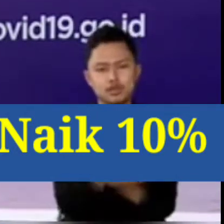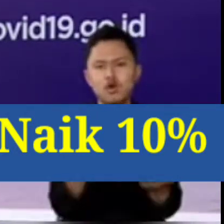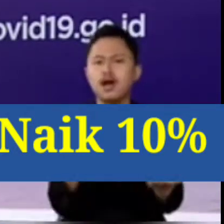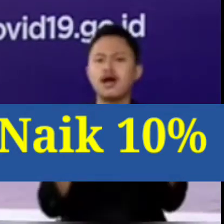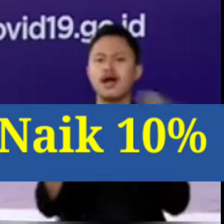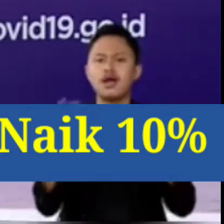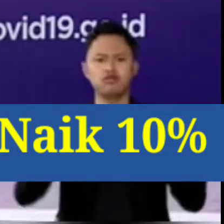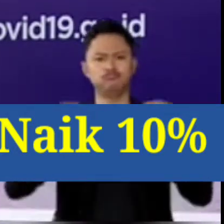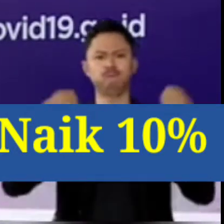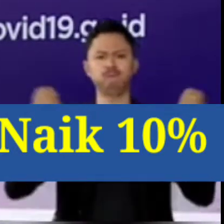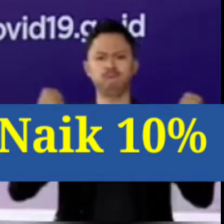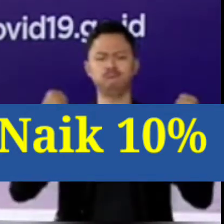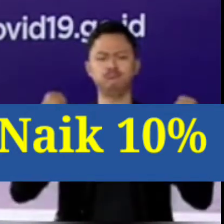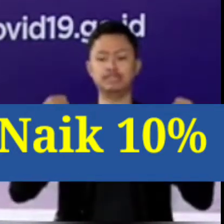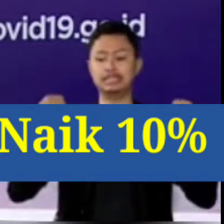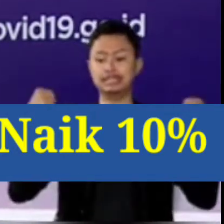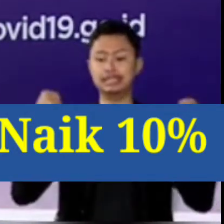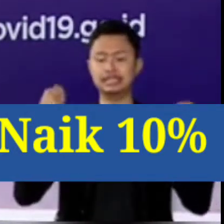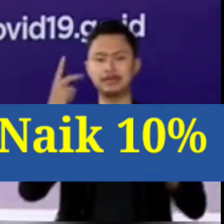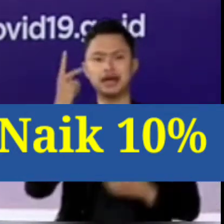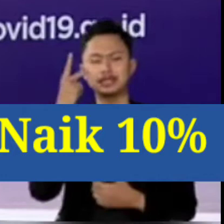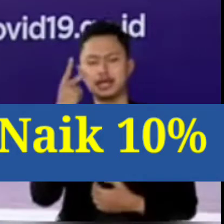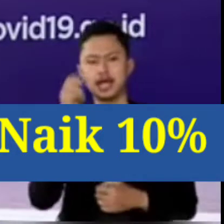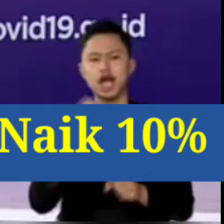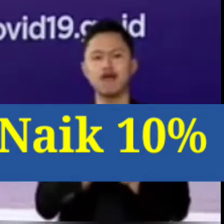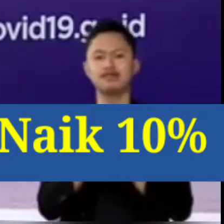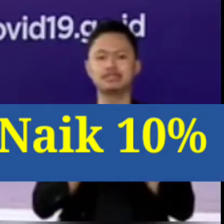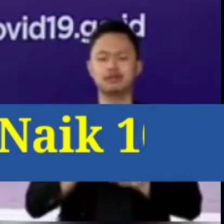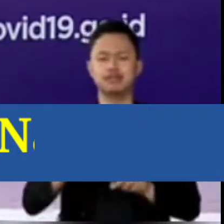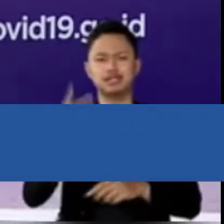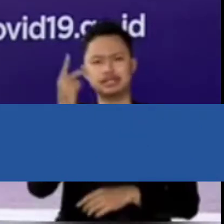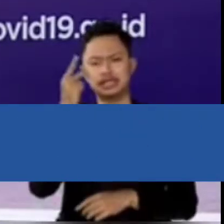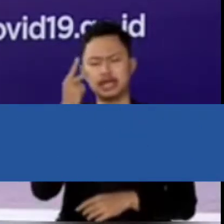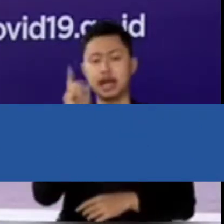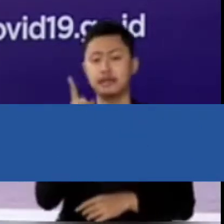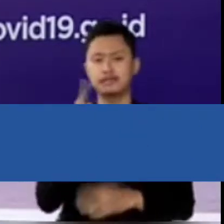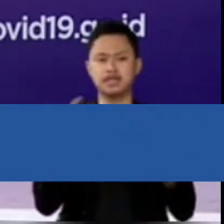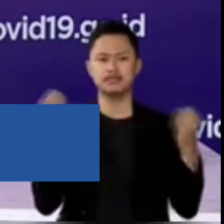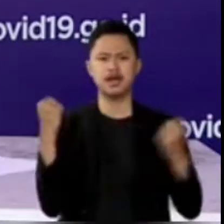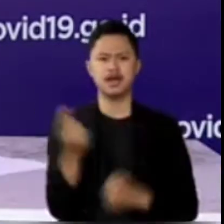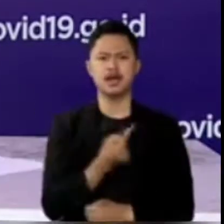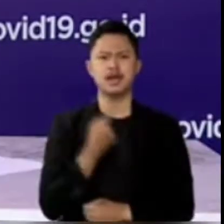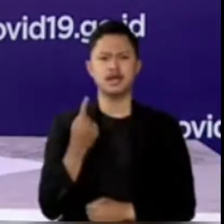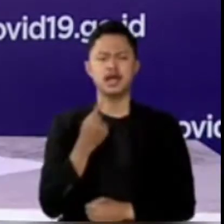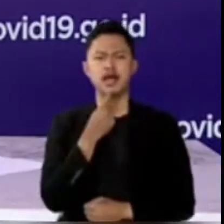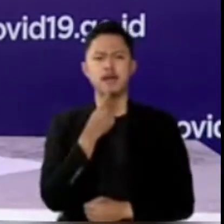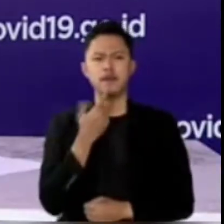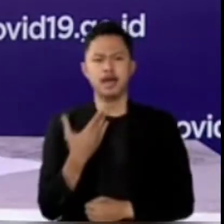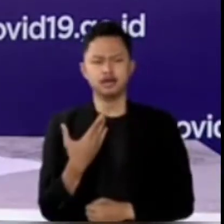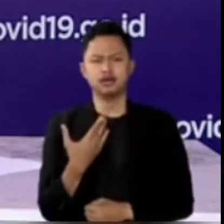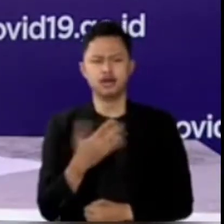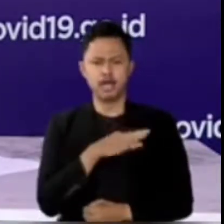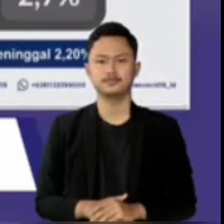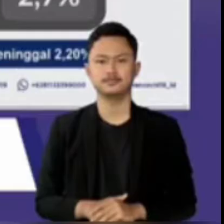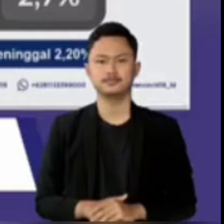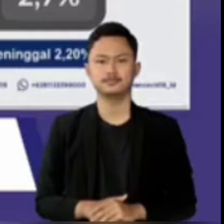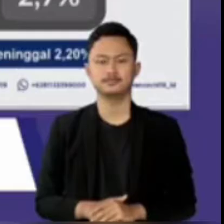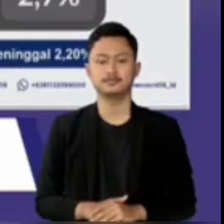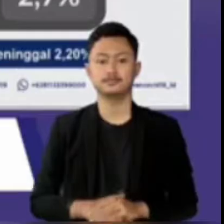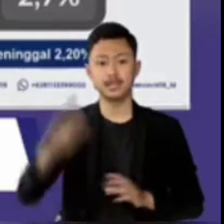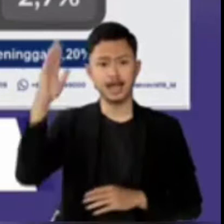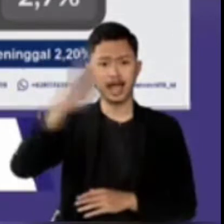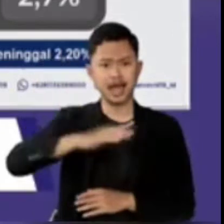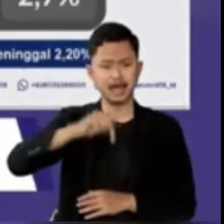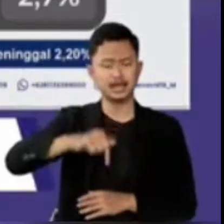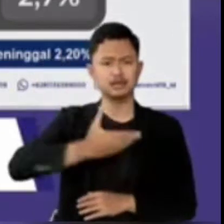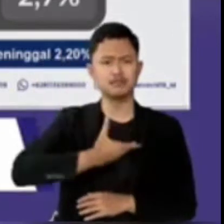2021. Dalam periode yang sama, angka kesembuhan pasien COVID-19 mengalami penurunan. Pada hari